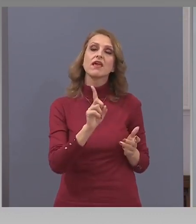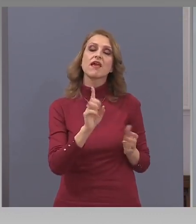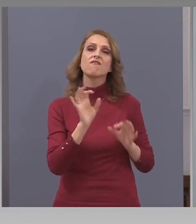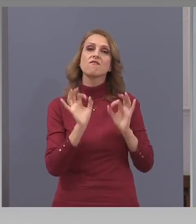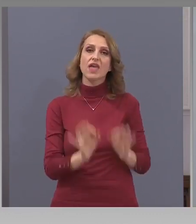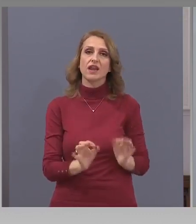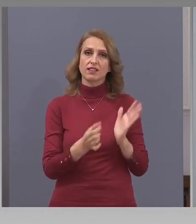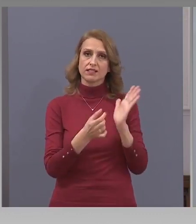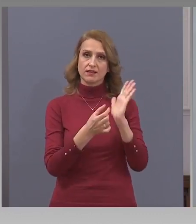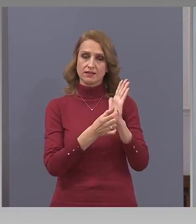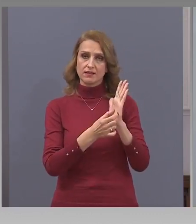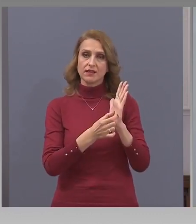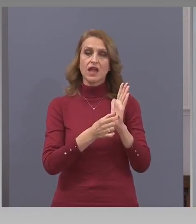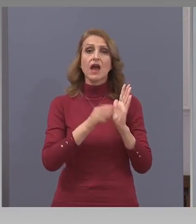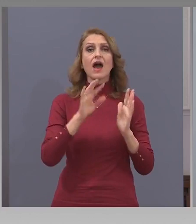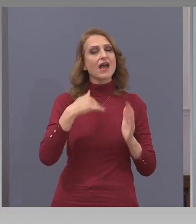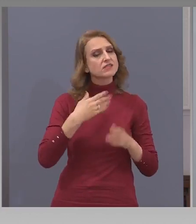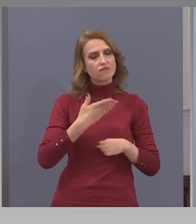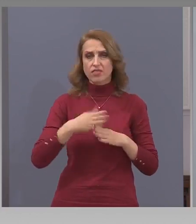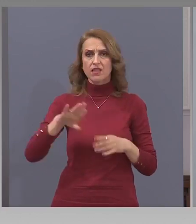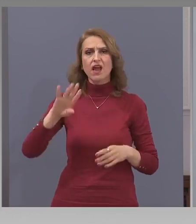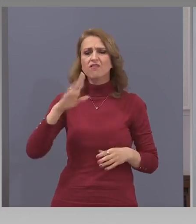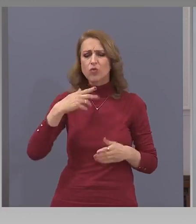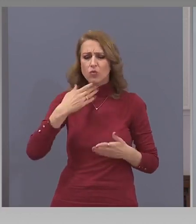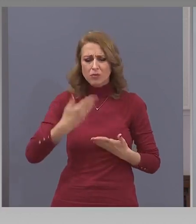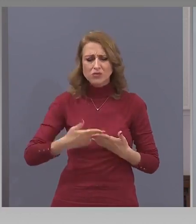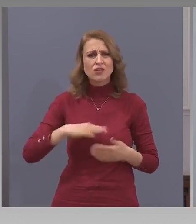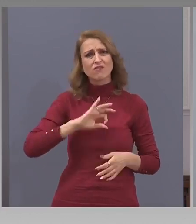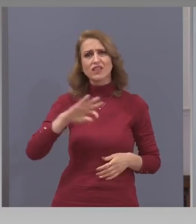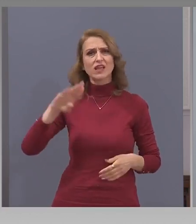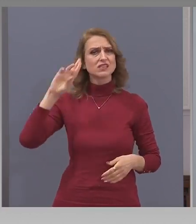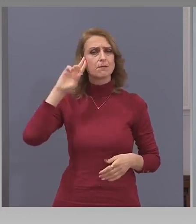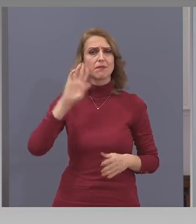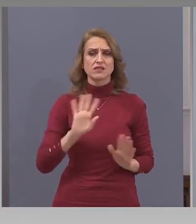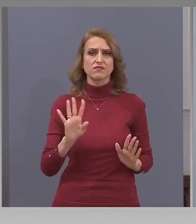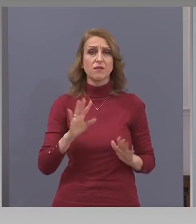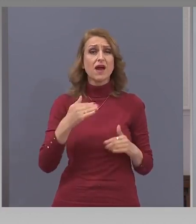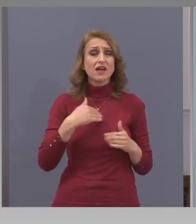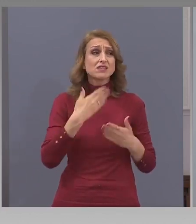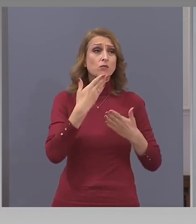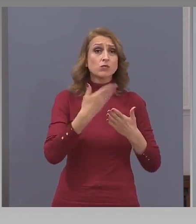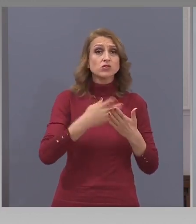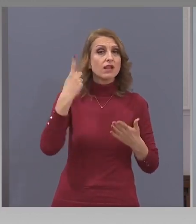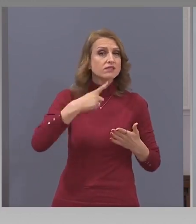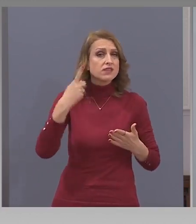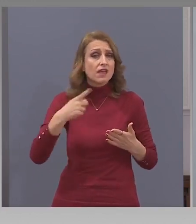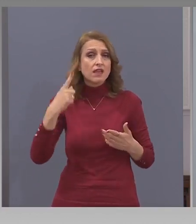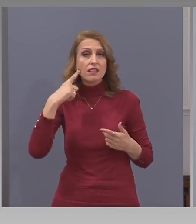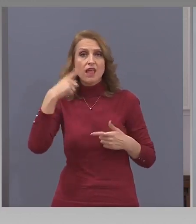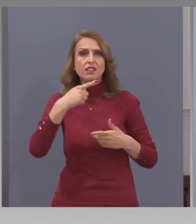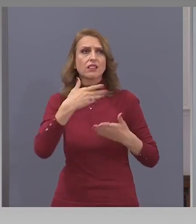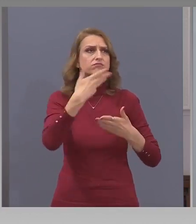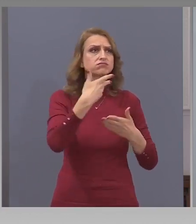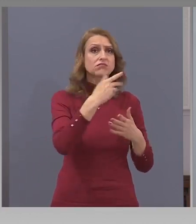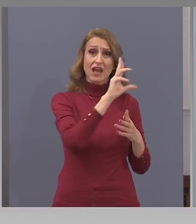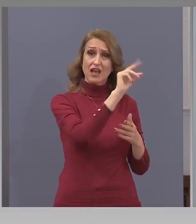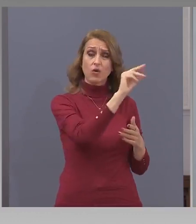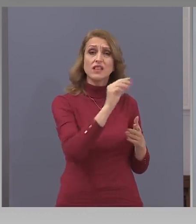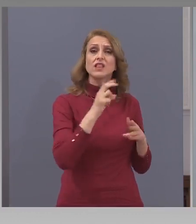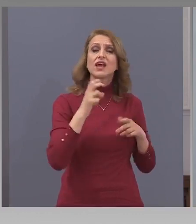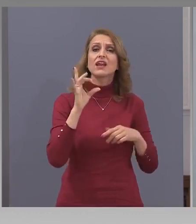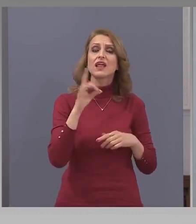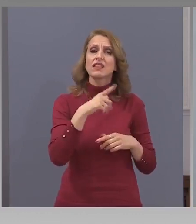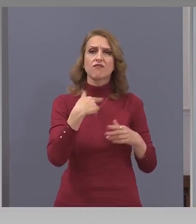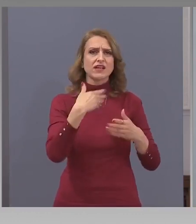и обещая, го спазвам. Миналата неделя се разбрахме, всеки ден да му докладам и всеки ден съм му докладал лично. А в четвъртък,